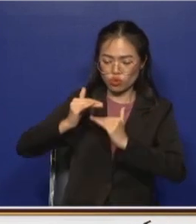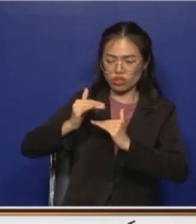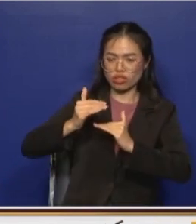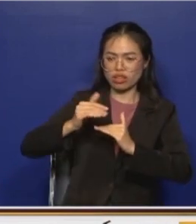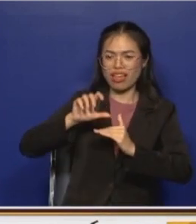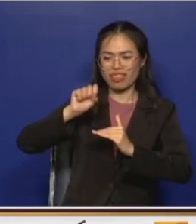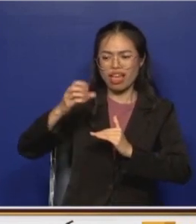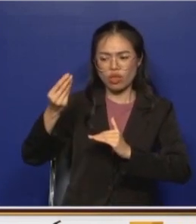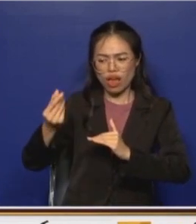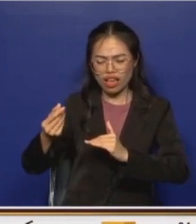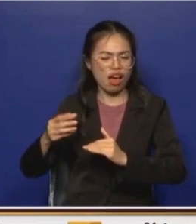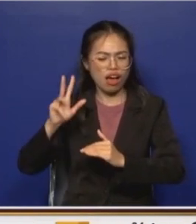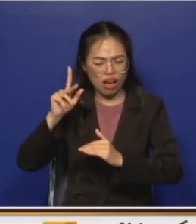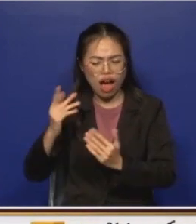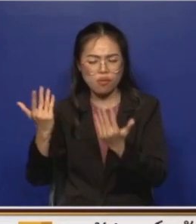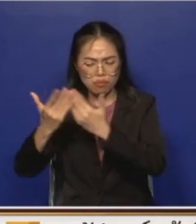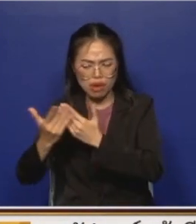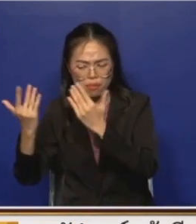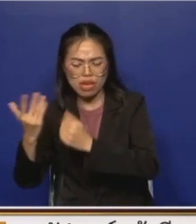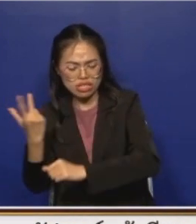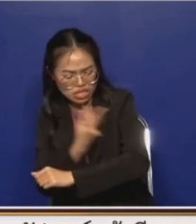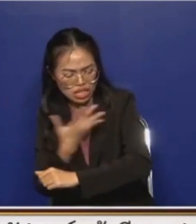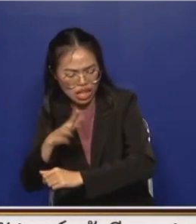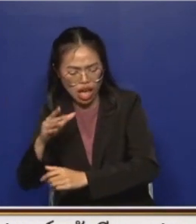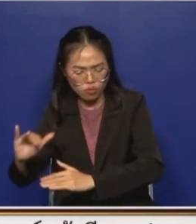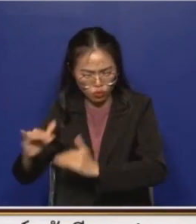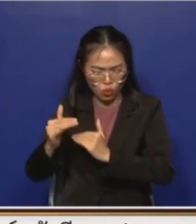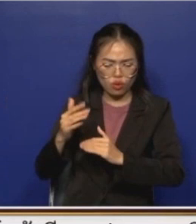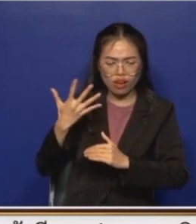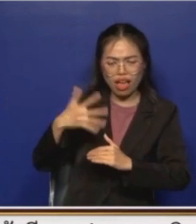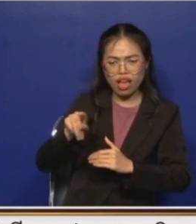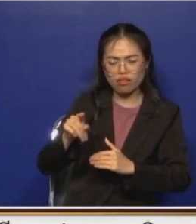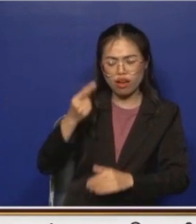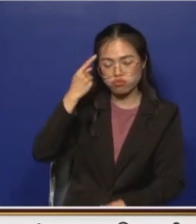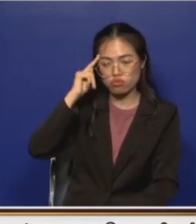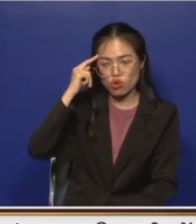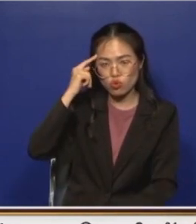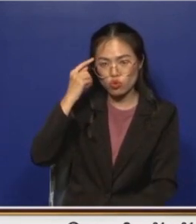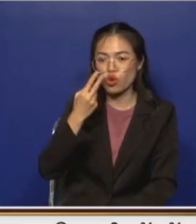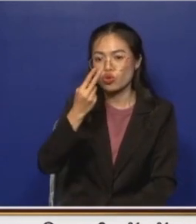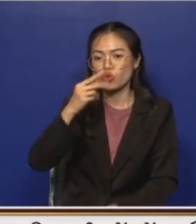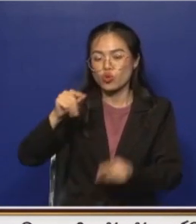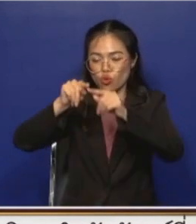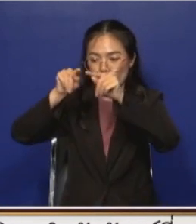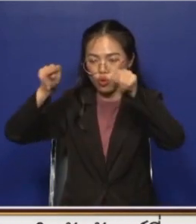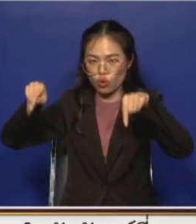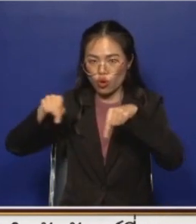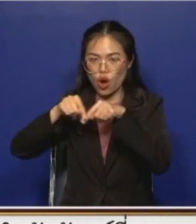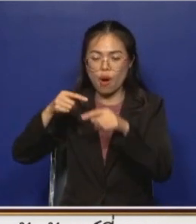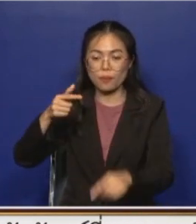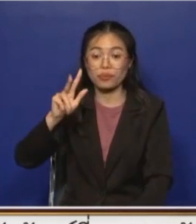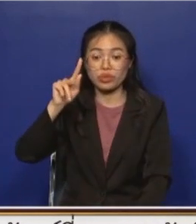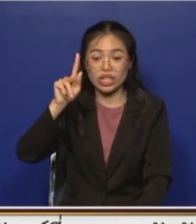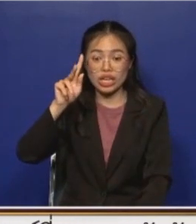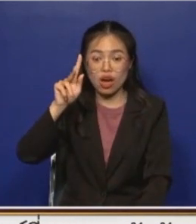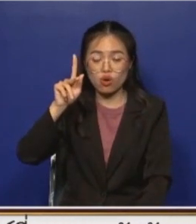ครับผมต้องพูดทีละเรื่องนะฮะซิโนแวคการฉีดเนี่ยในโลกเนี้ยชาติที่